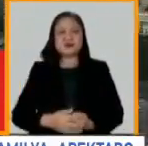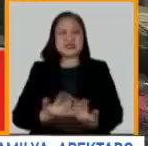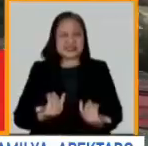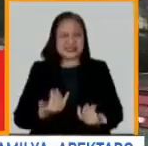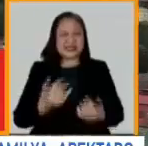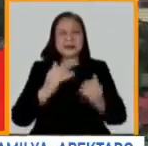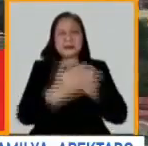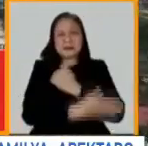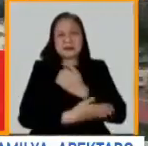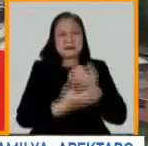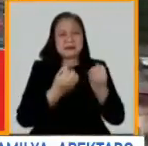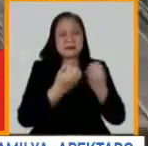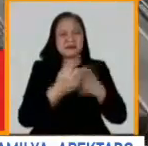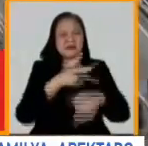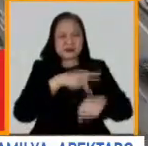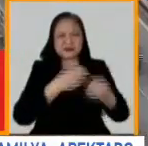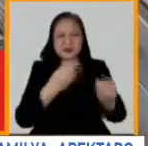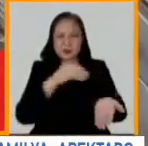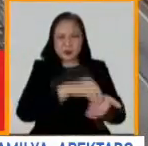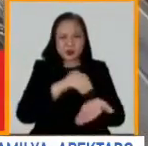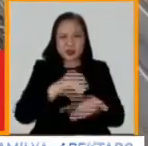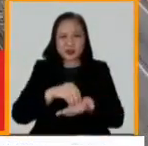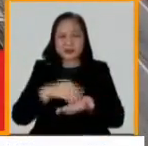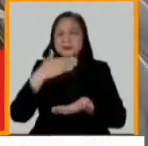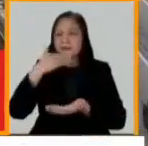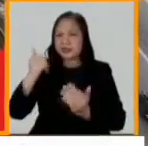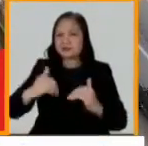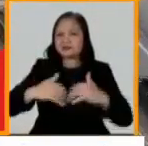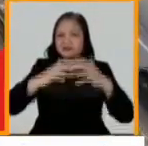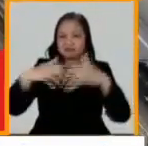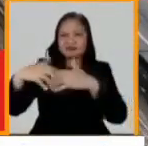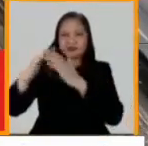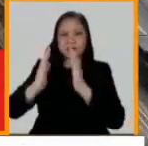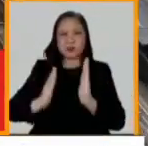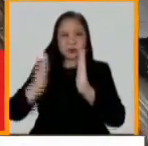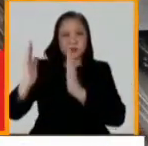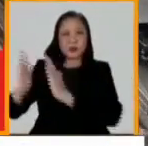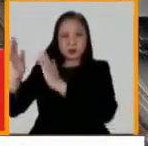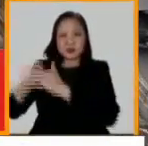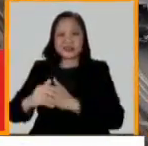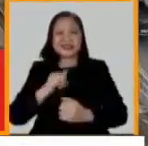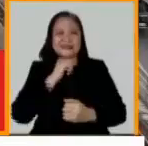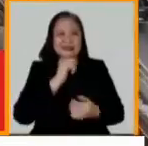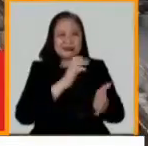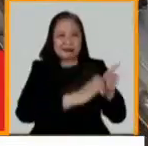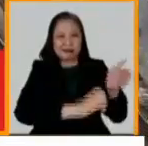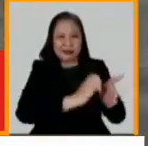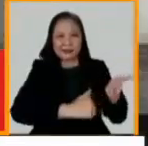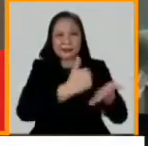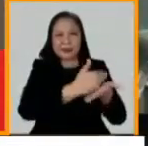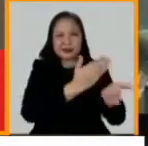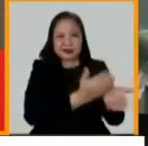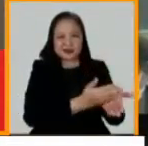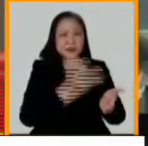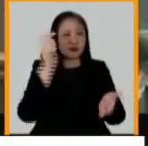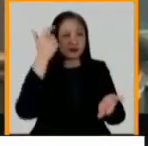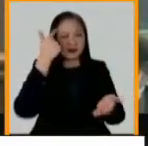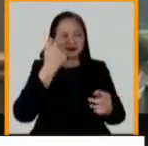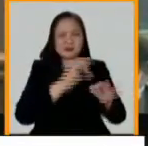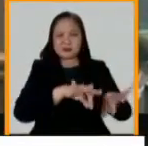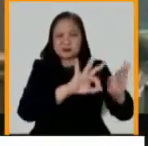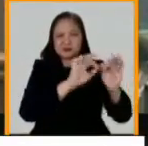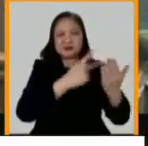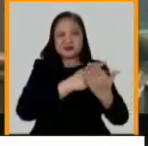mga pagtatayo ng infrastruktura na hindi masasakripisyo ang budget para sa iba pang mahalagang proyekto sa bansa. Wala namang